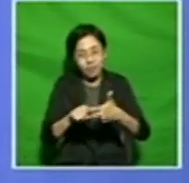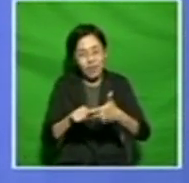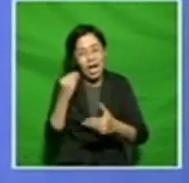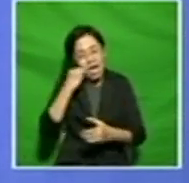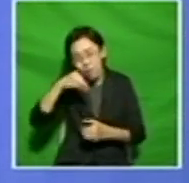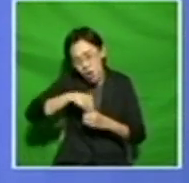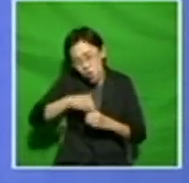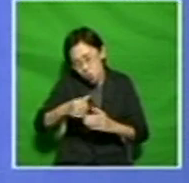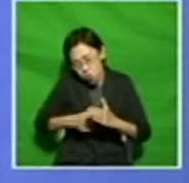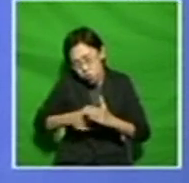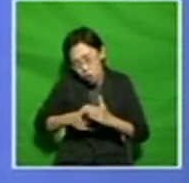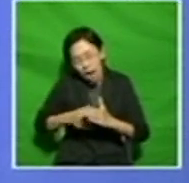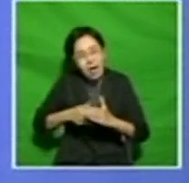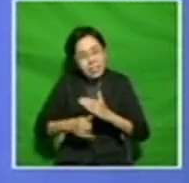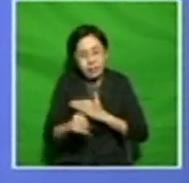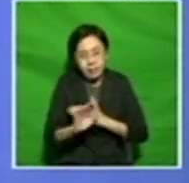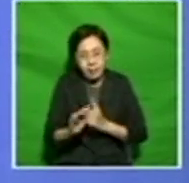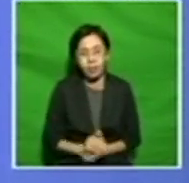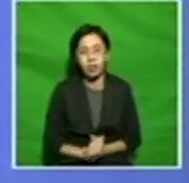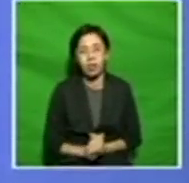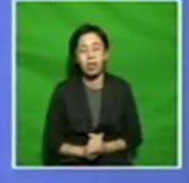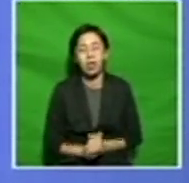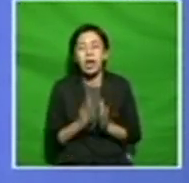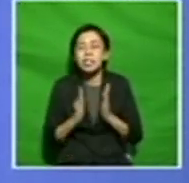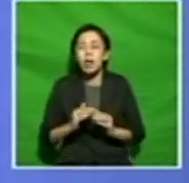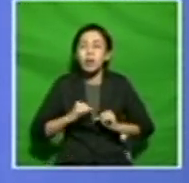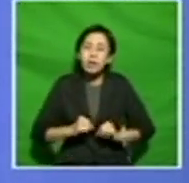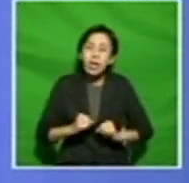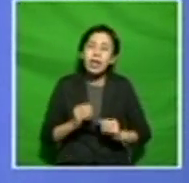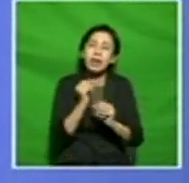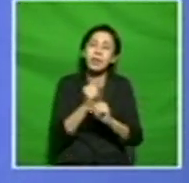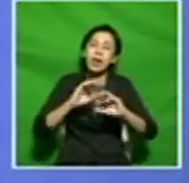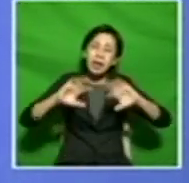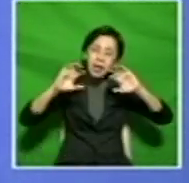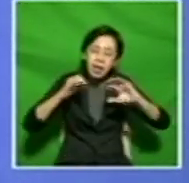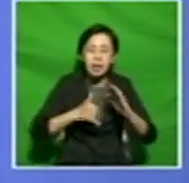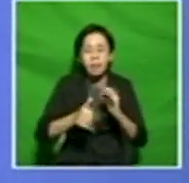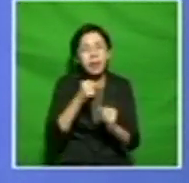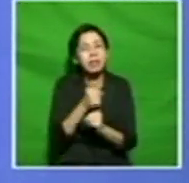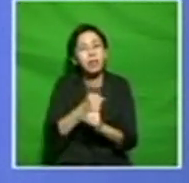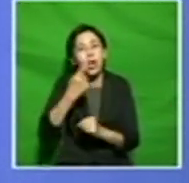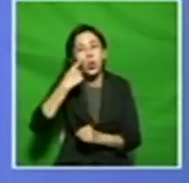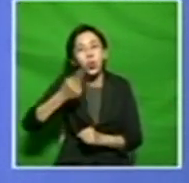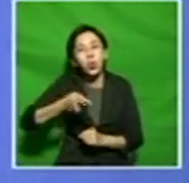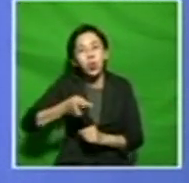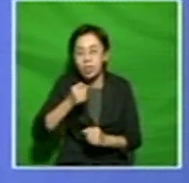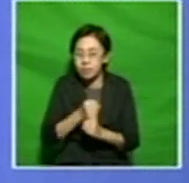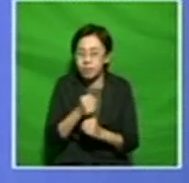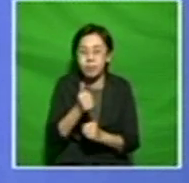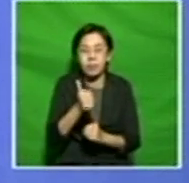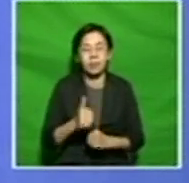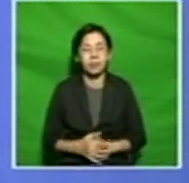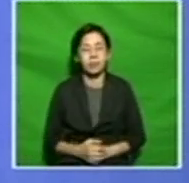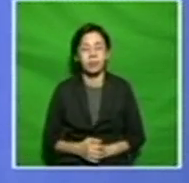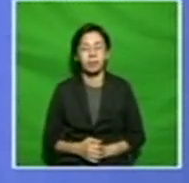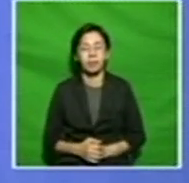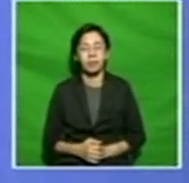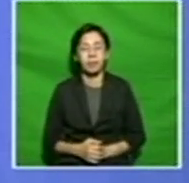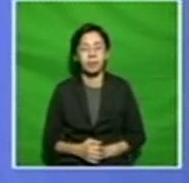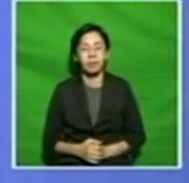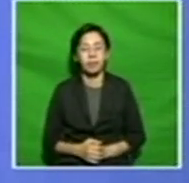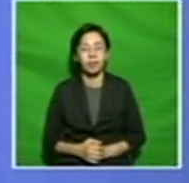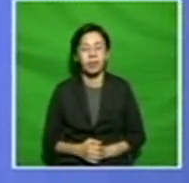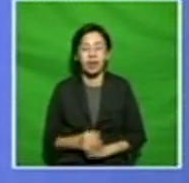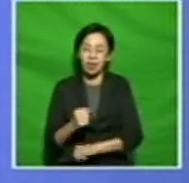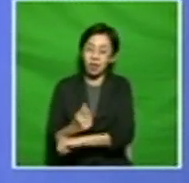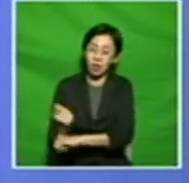านอกจากนั้นก็ยังไปทำงานได้ตามปกติข้าราชการยังไปทำงานได้ตามปกติคนที่เป็นลูก